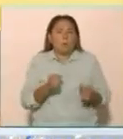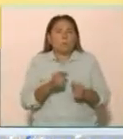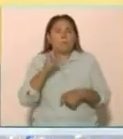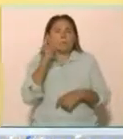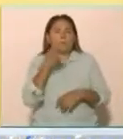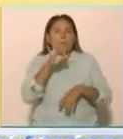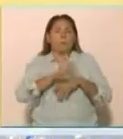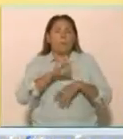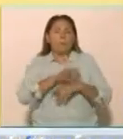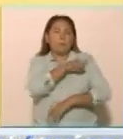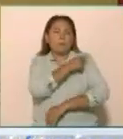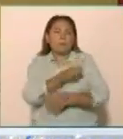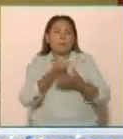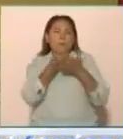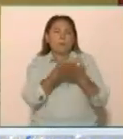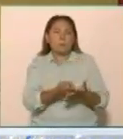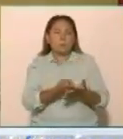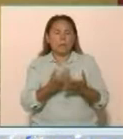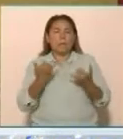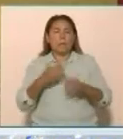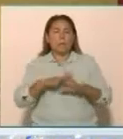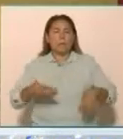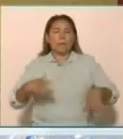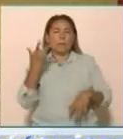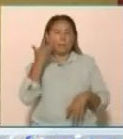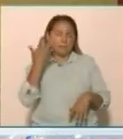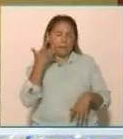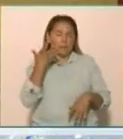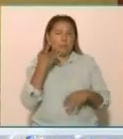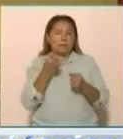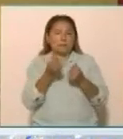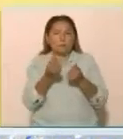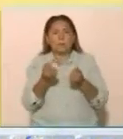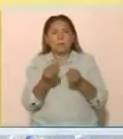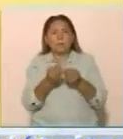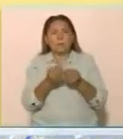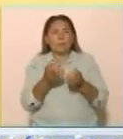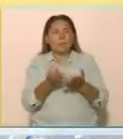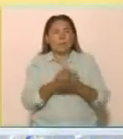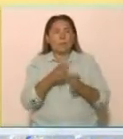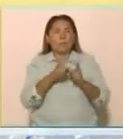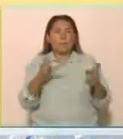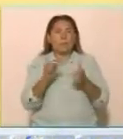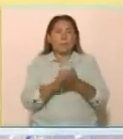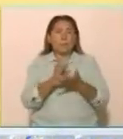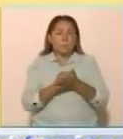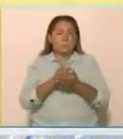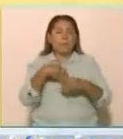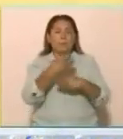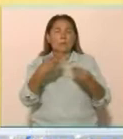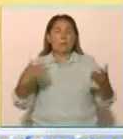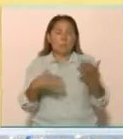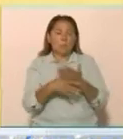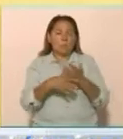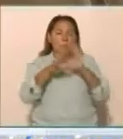ауырып қалып байынсаға түскенімізде бар. Балдарға берілетін ақшада 10 мың теңге де ол кезде енді мектеп тарапынан да көмектер болады, бізге бәрінен